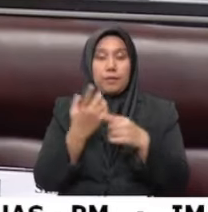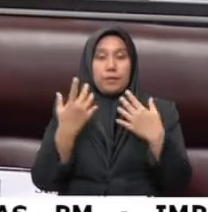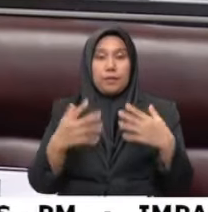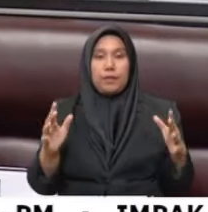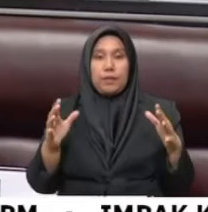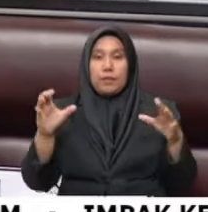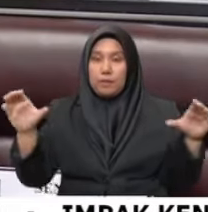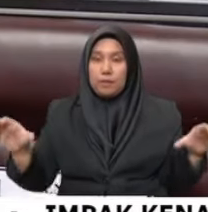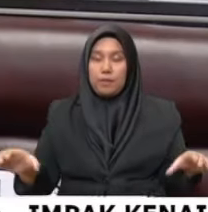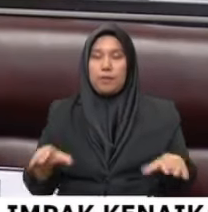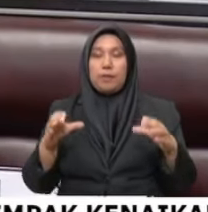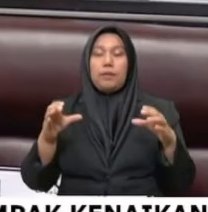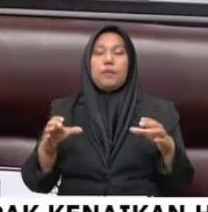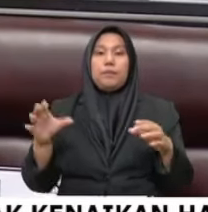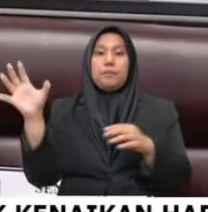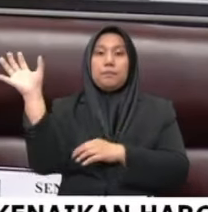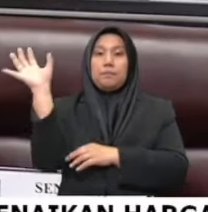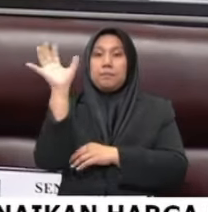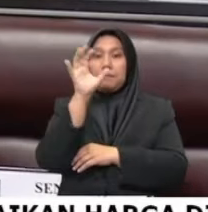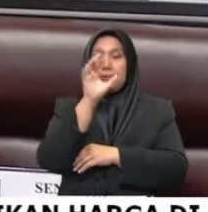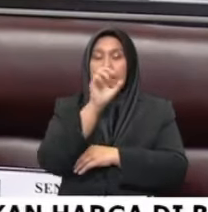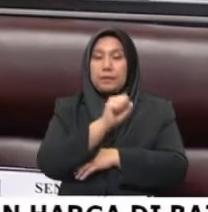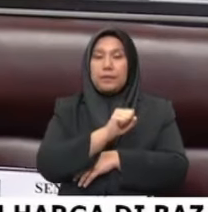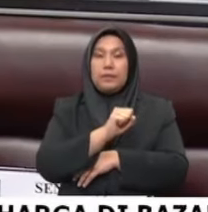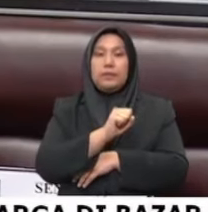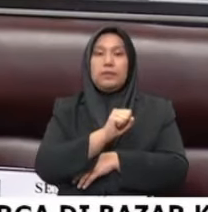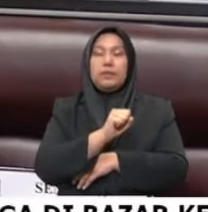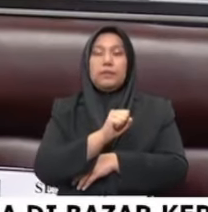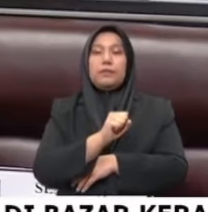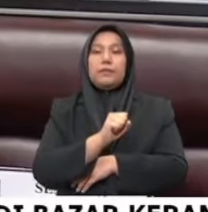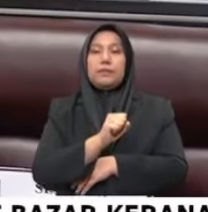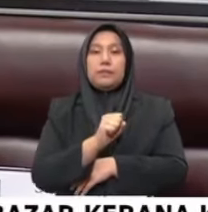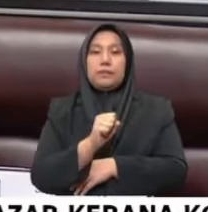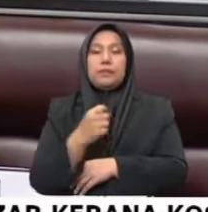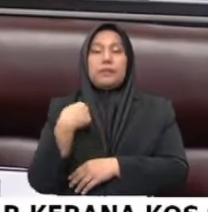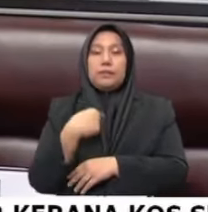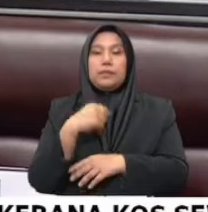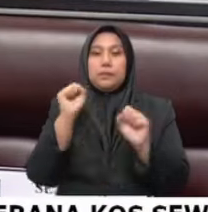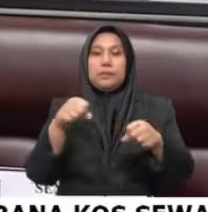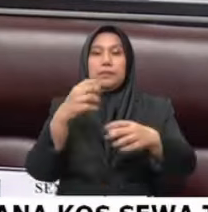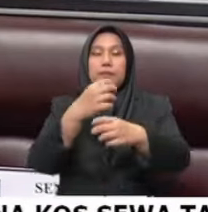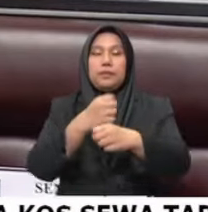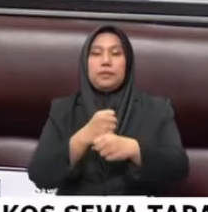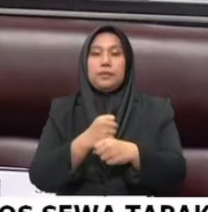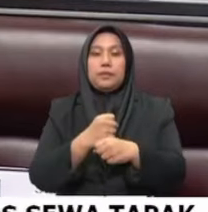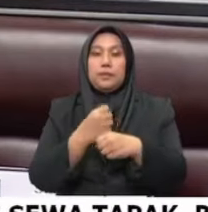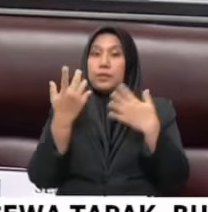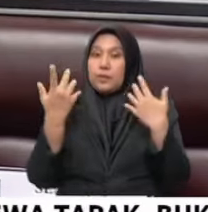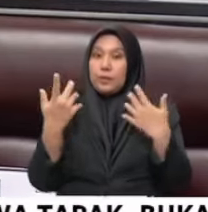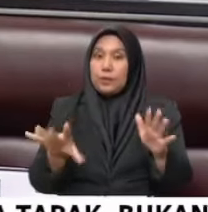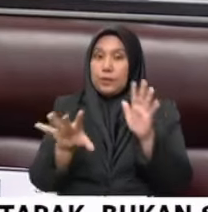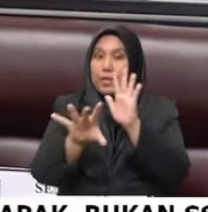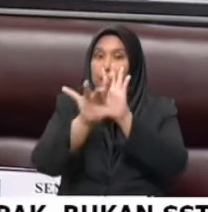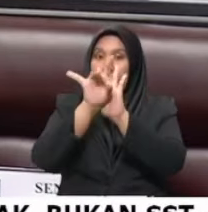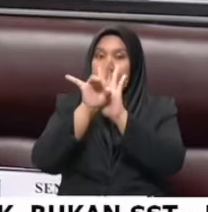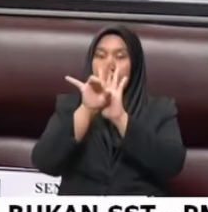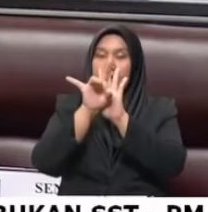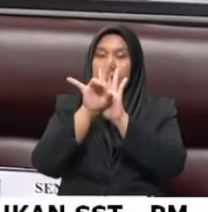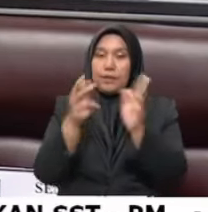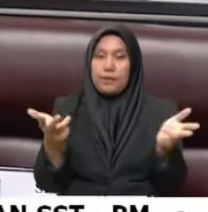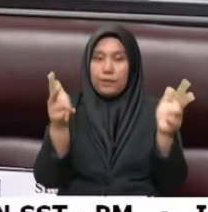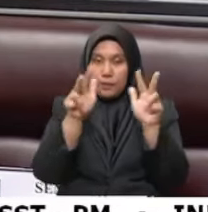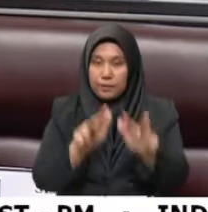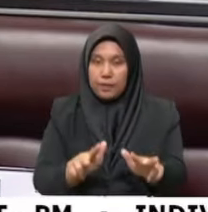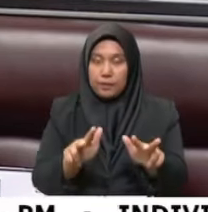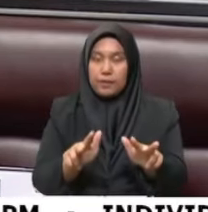kita the missing link, kita akan dapat. Terima kasih. Dan saya nak tahunya sudah dilantik kontraktor atau tidak, dan betul tak